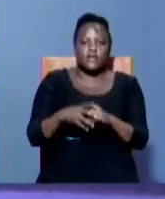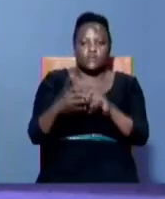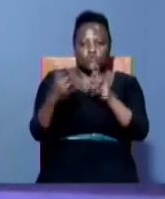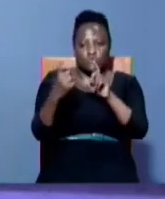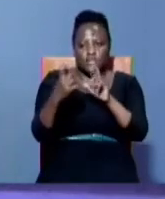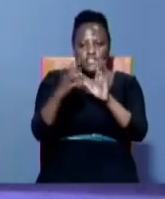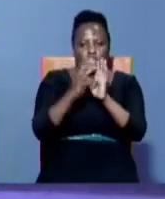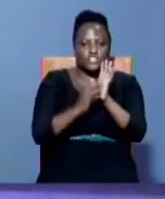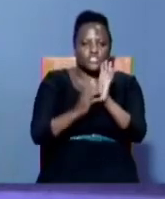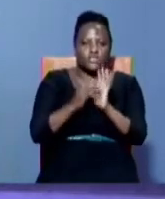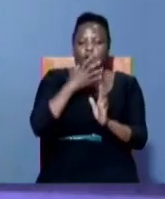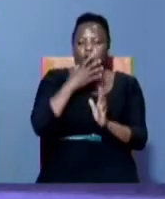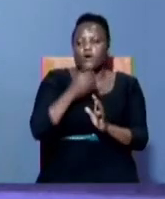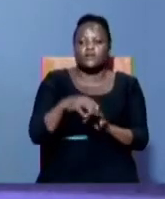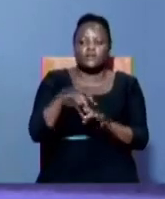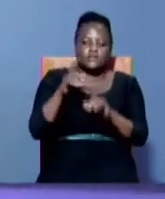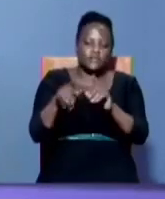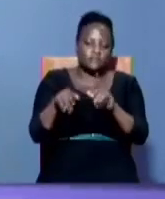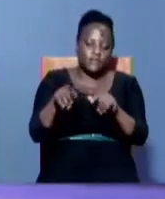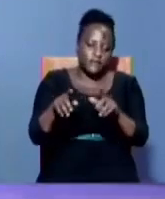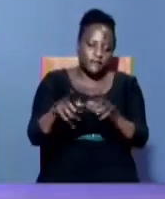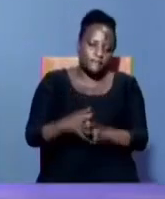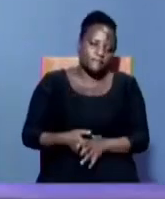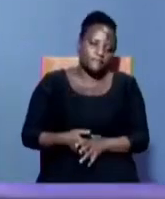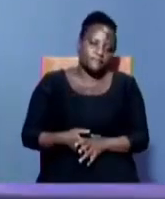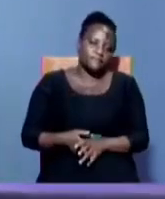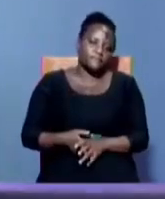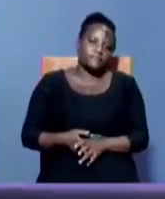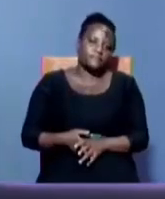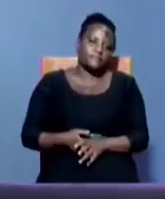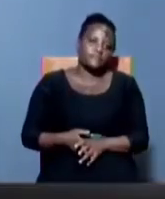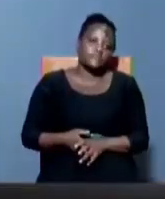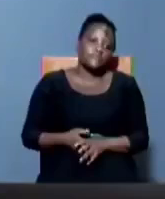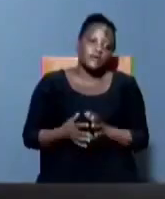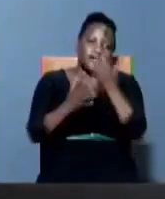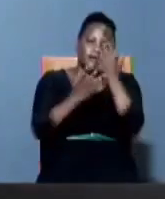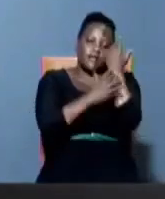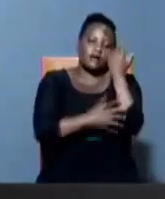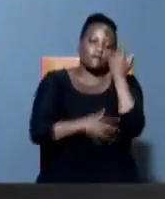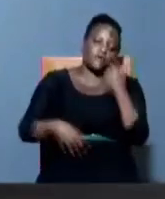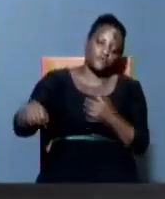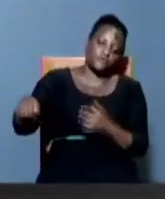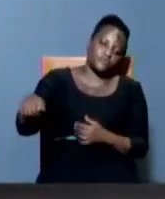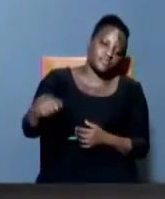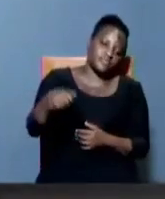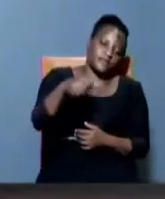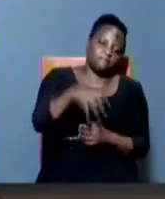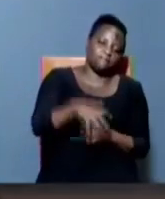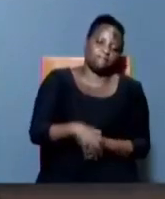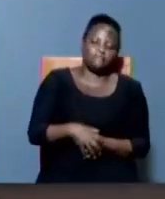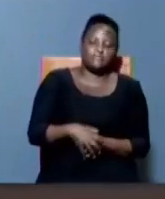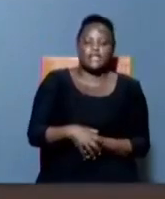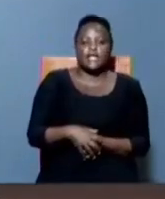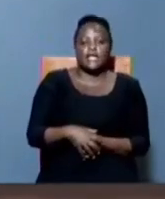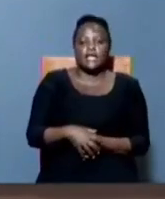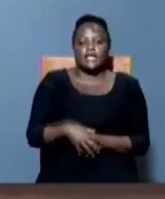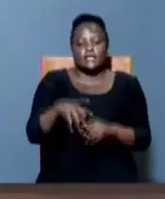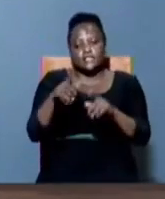Bwana. Tembea. Damu ya kunyunyiza. Tembea jioni ya leo. Tembea kwenye